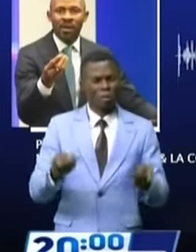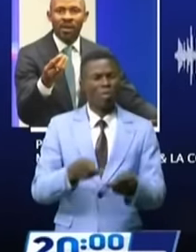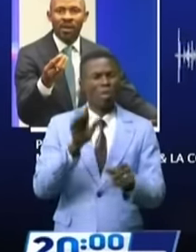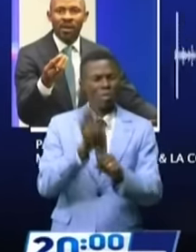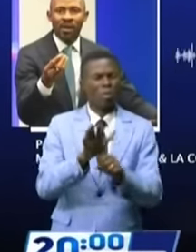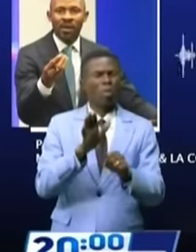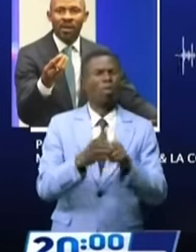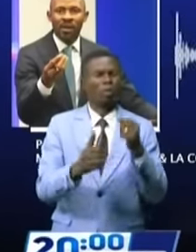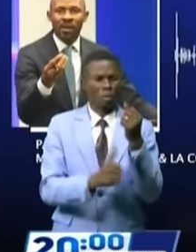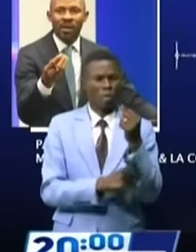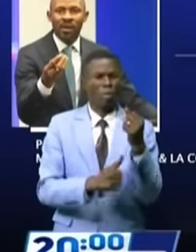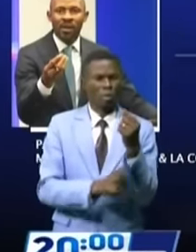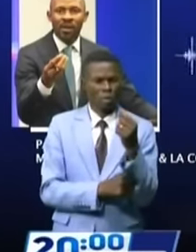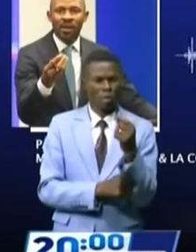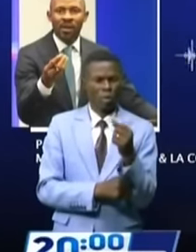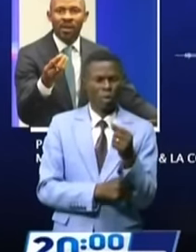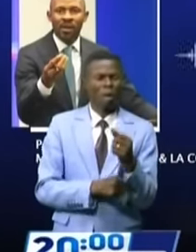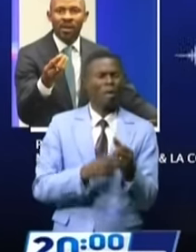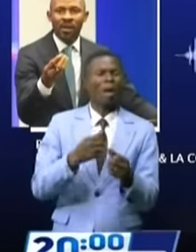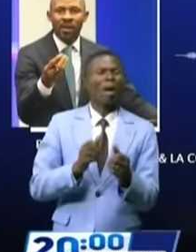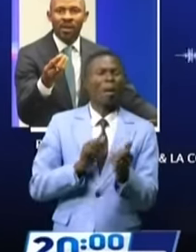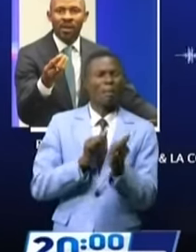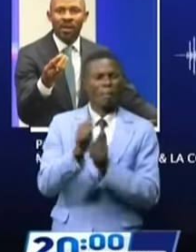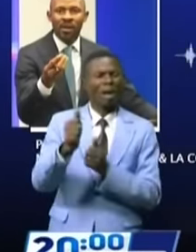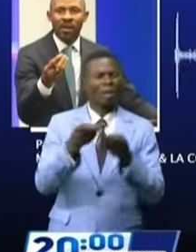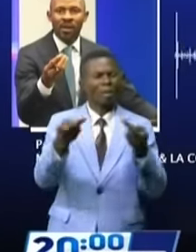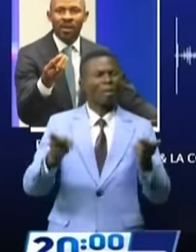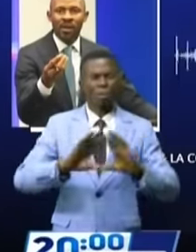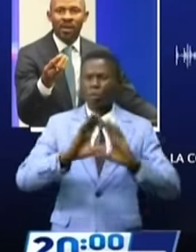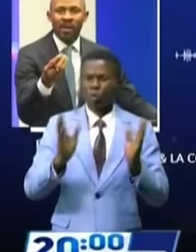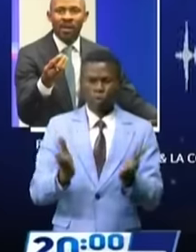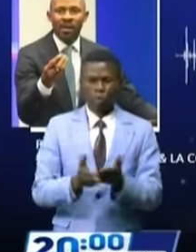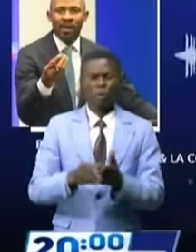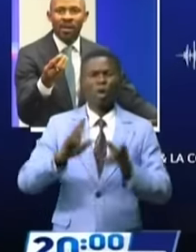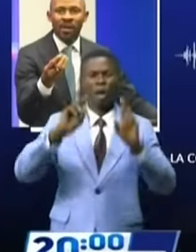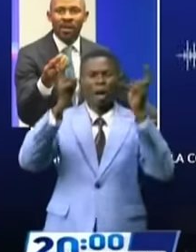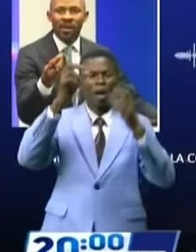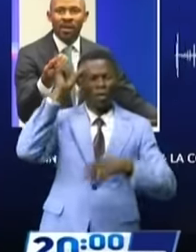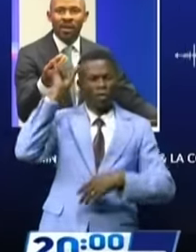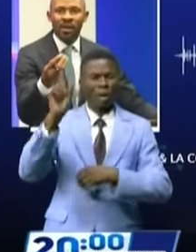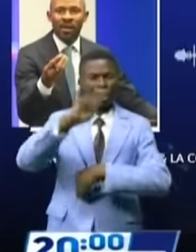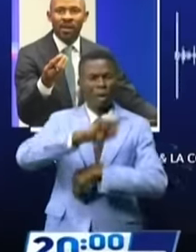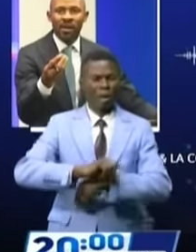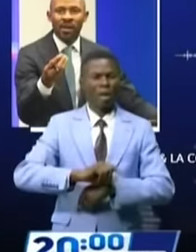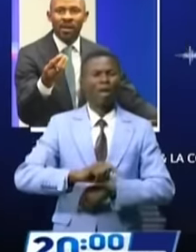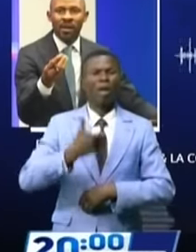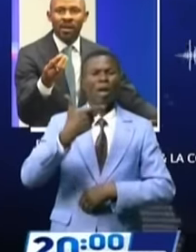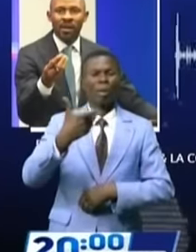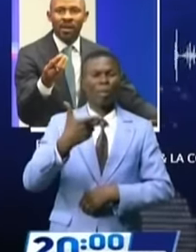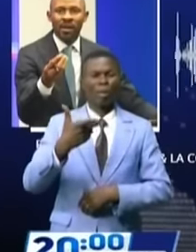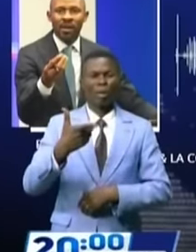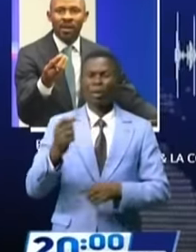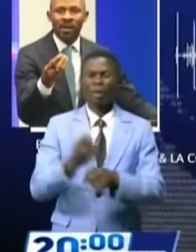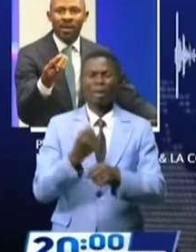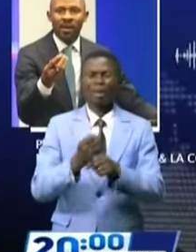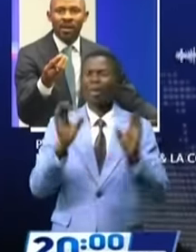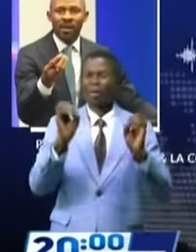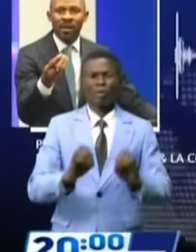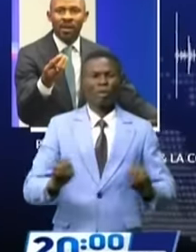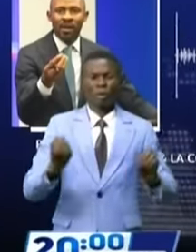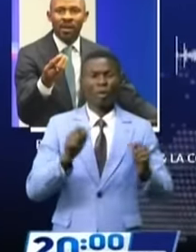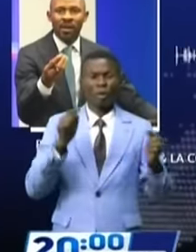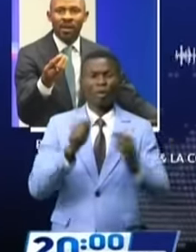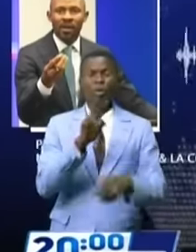massif dans tous les passages du président de la République. À Lubumbashi, la journée de mardi était presque totalement paralysée.